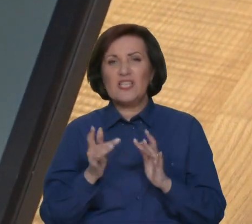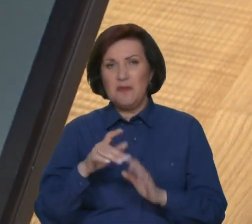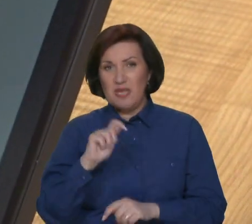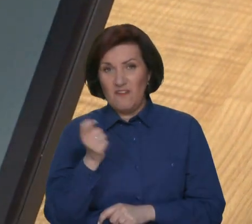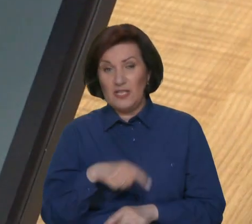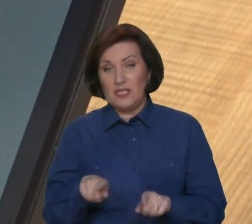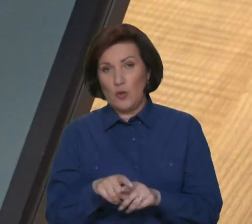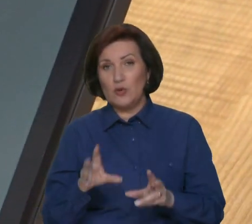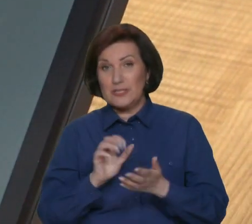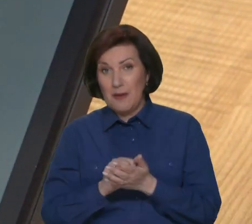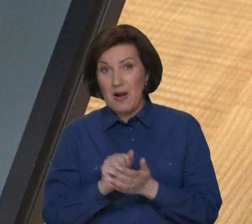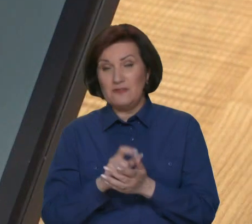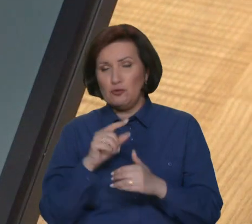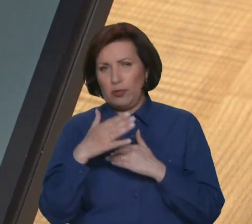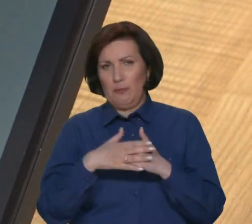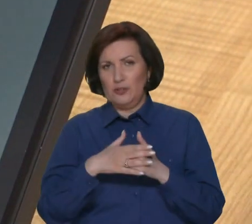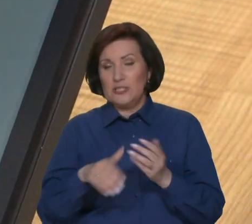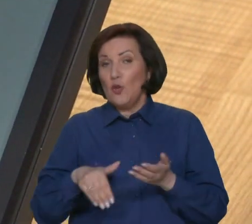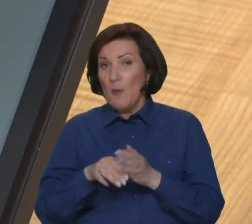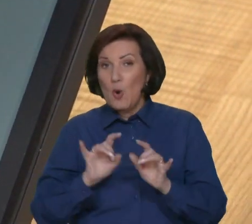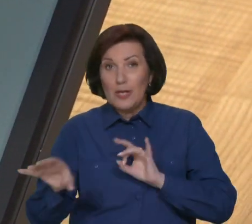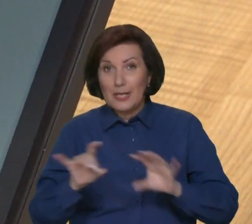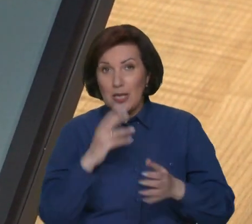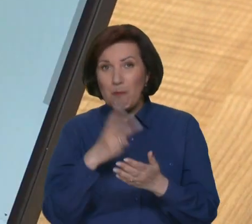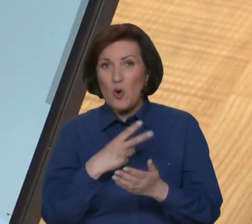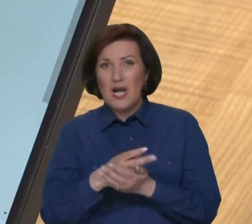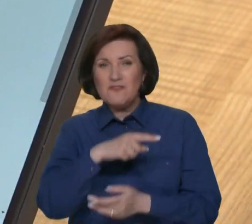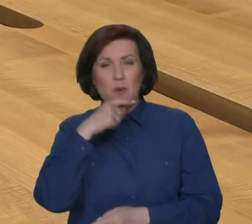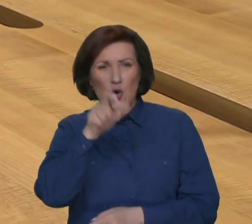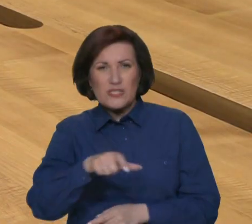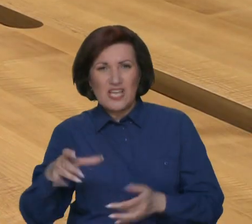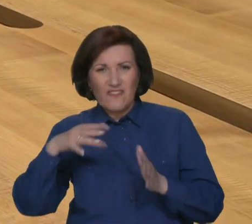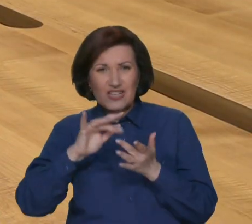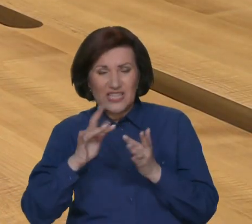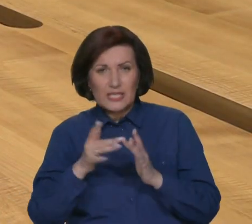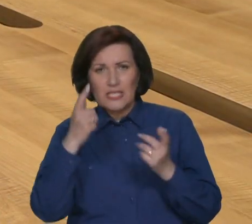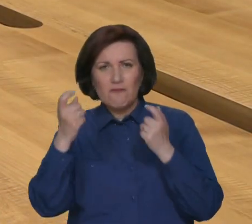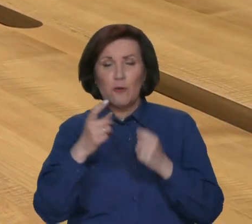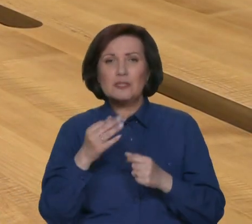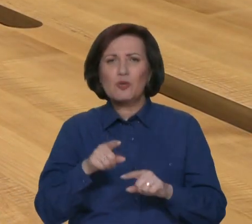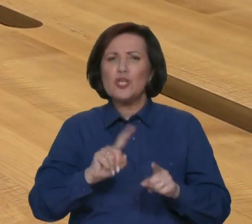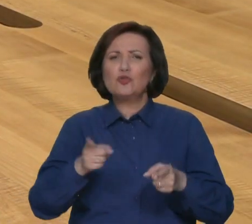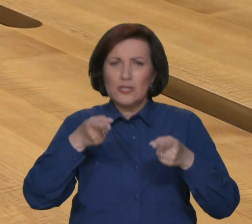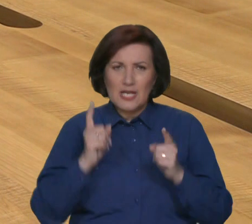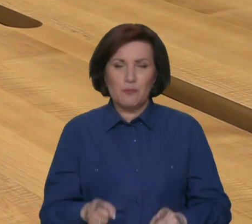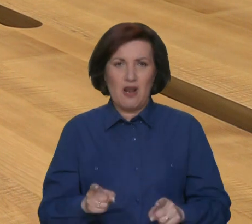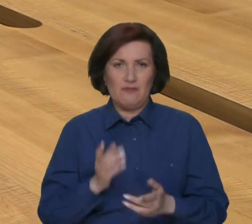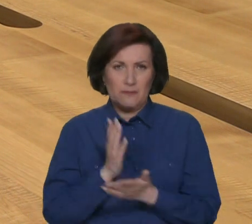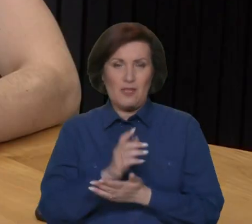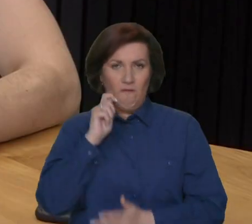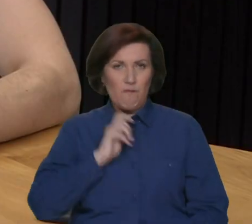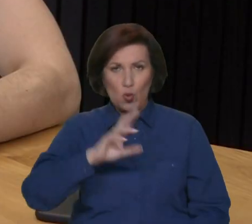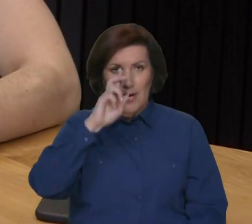колегами займався тим, що йому найближче. За допомогою реклами показував росіянам в інтернеті інформацію про те, що насправді коїться в